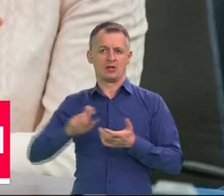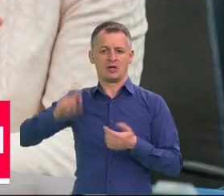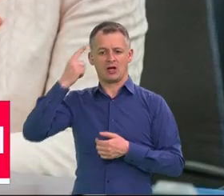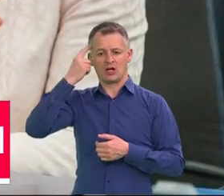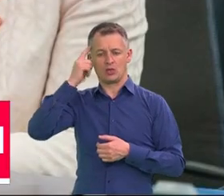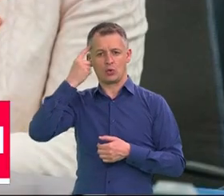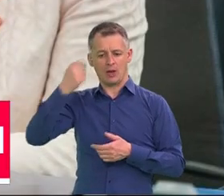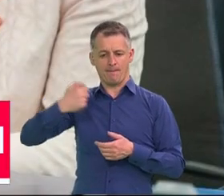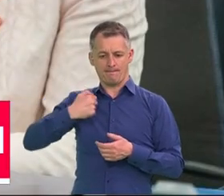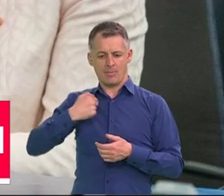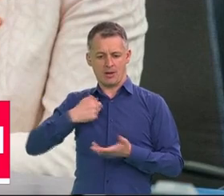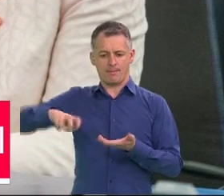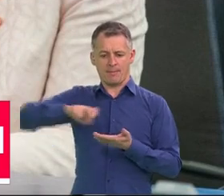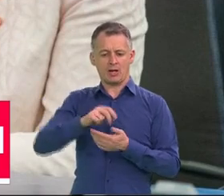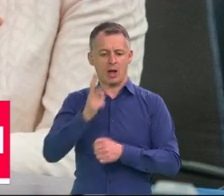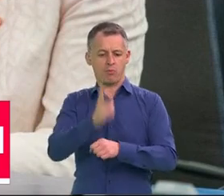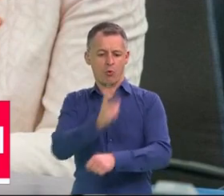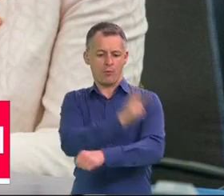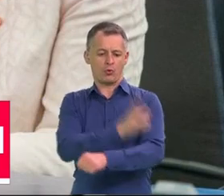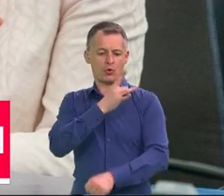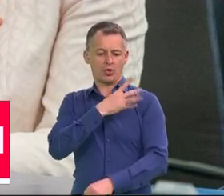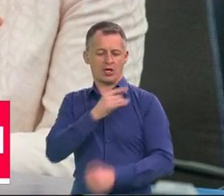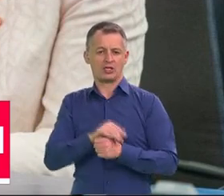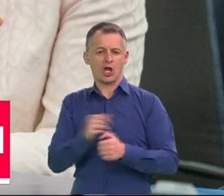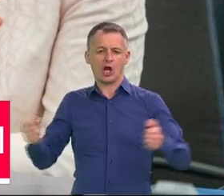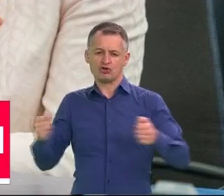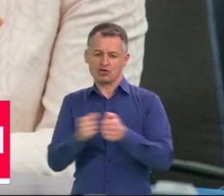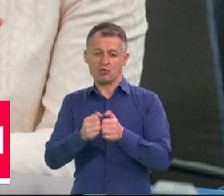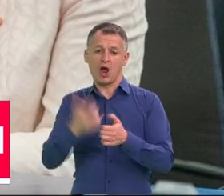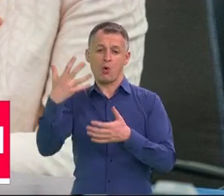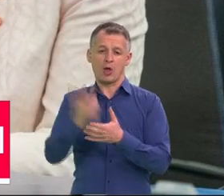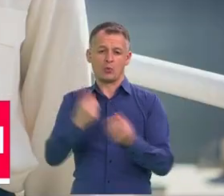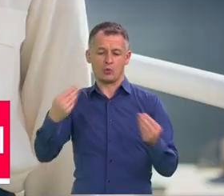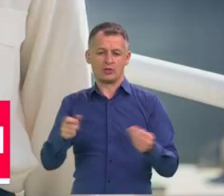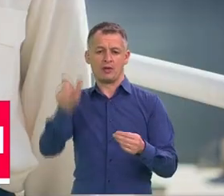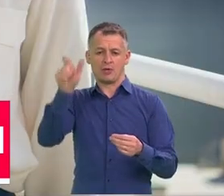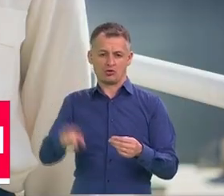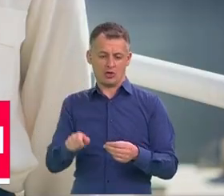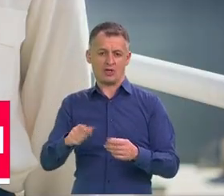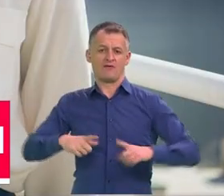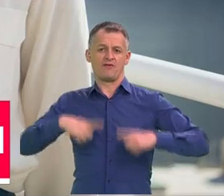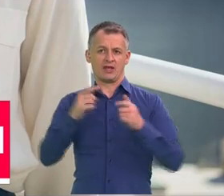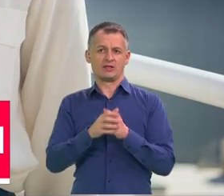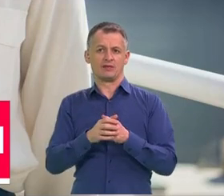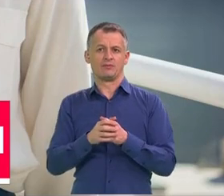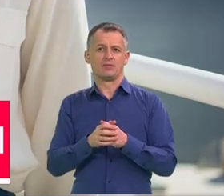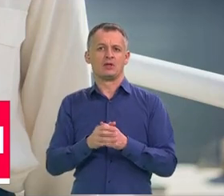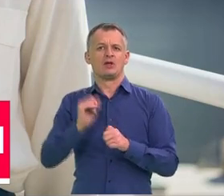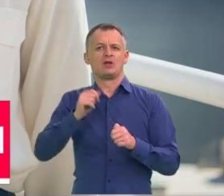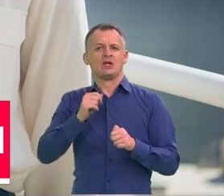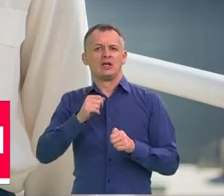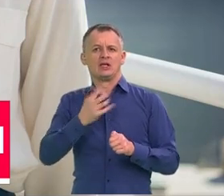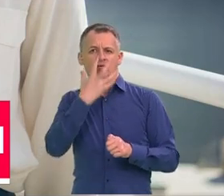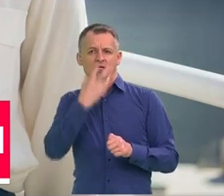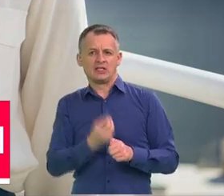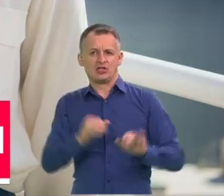poporul grec după teribilul accident care a luat atât de multe vieți seara trecută lângă Larisa. Profund întristată de teribilul accident feroviar